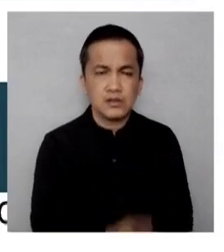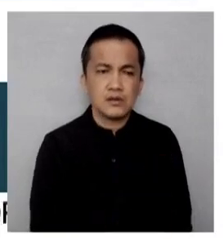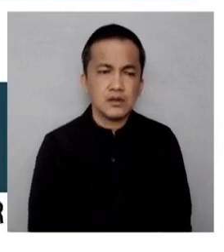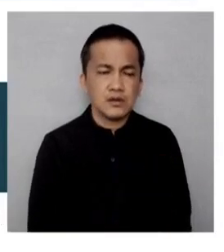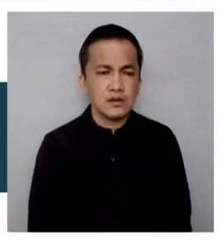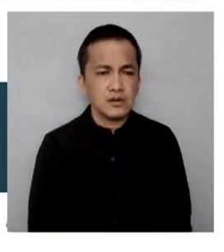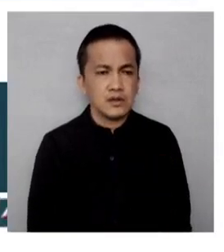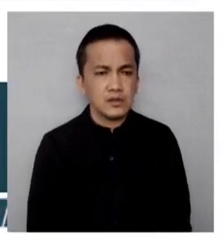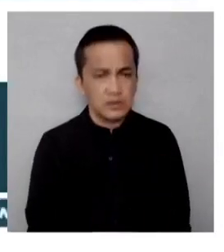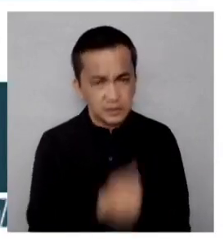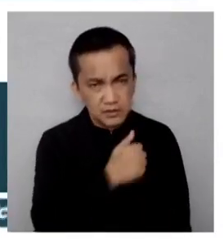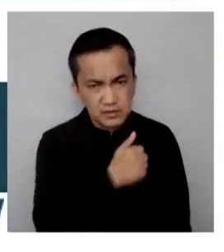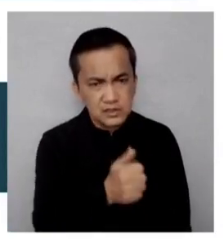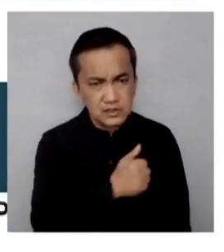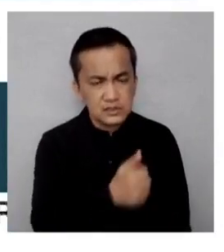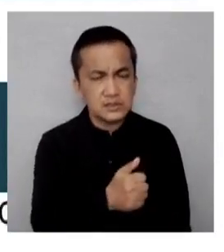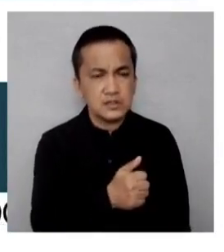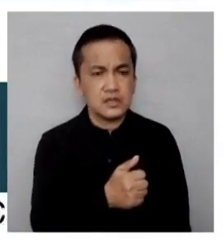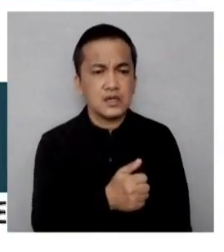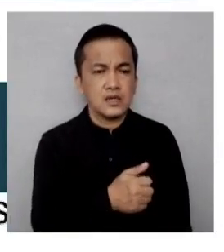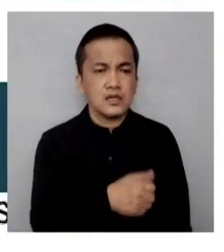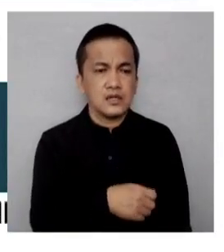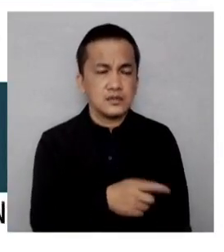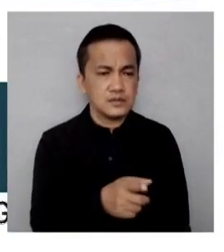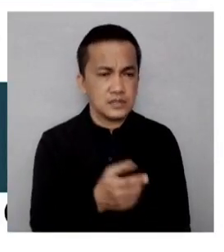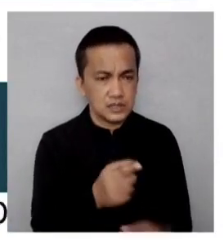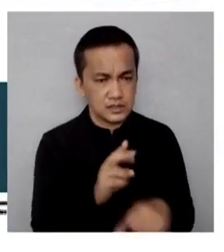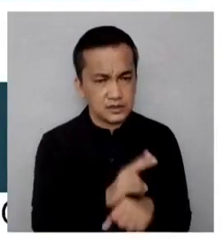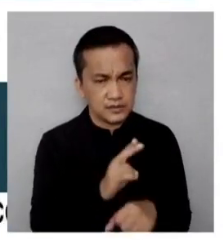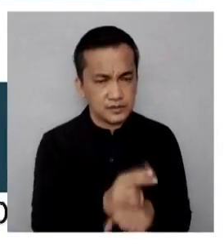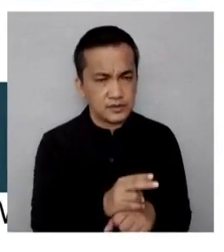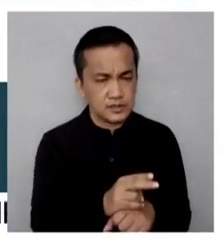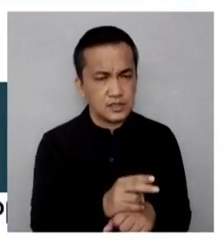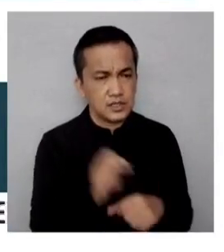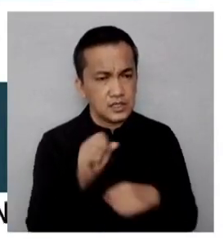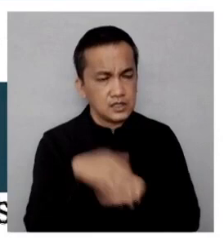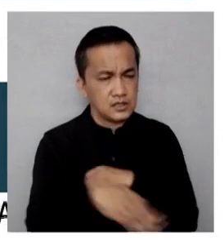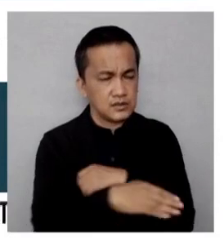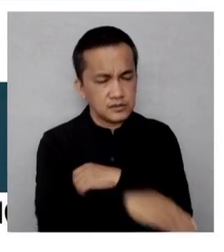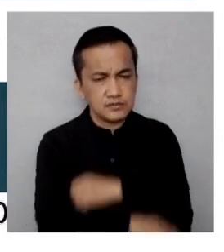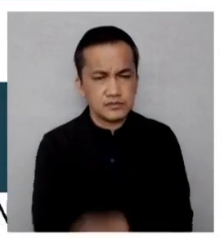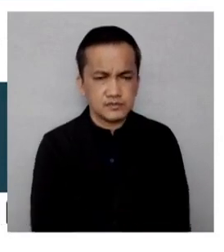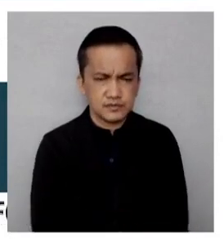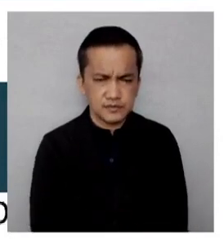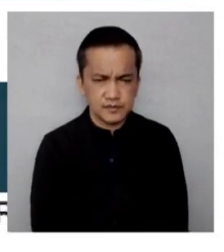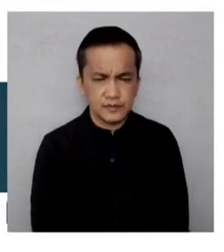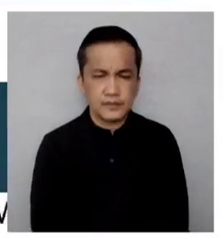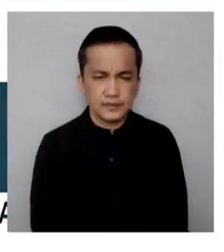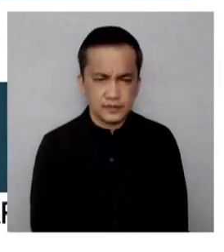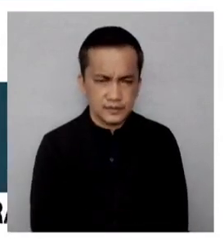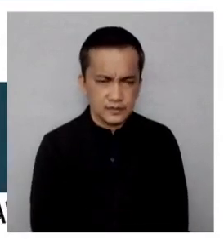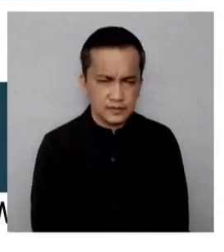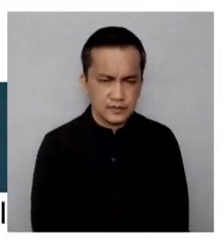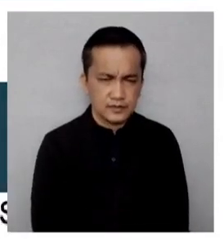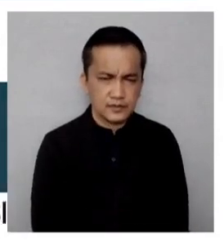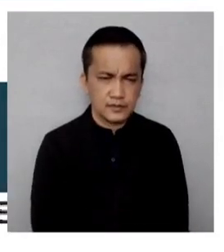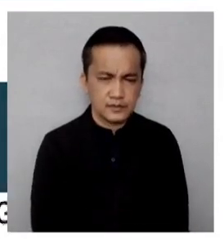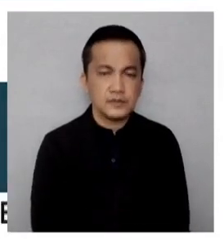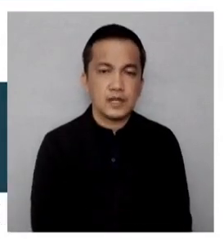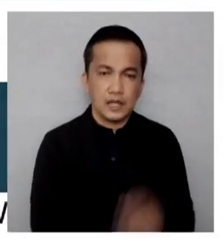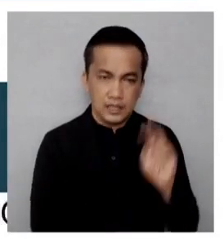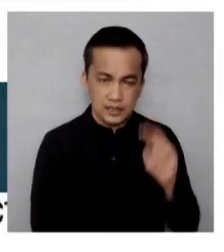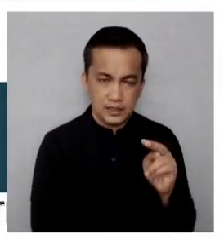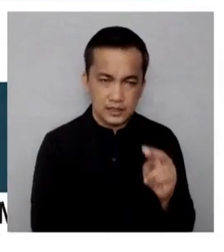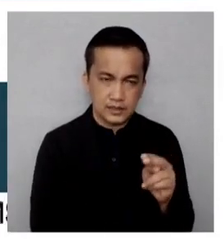mga transportation na ginagamit dito sa sea. So kailangan talaga, Carmina, na